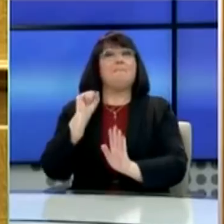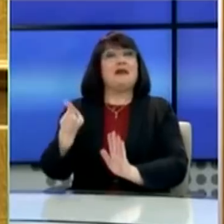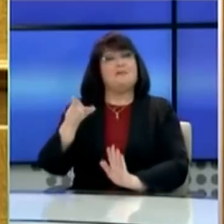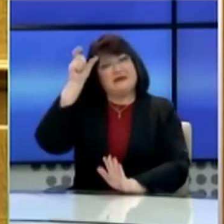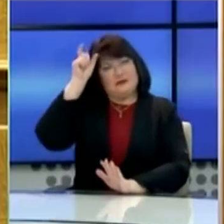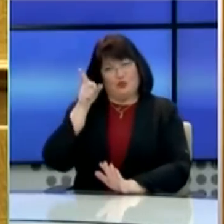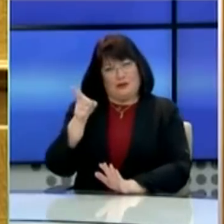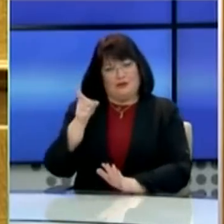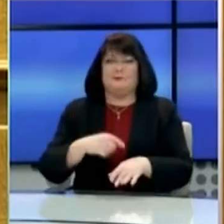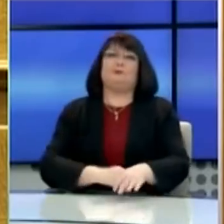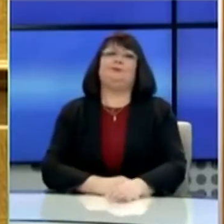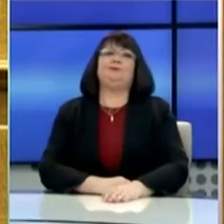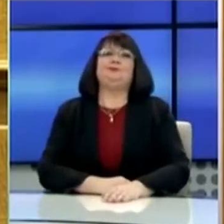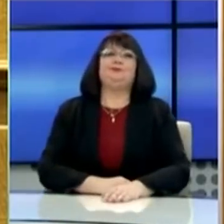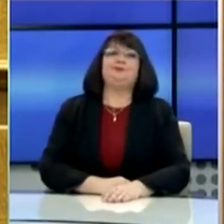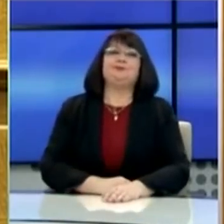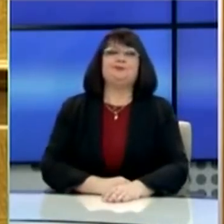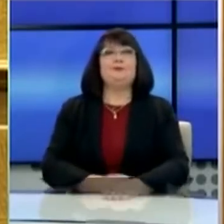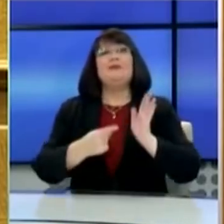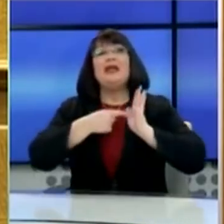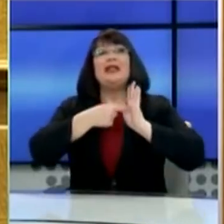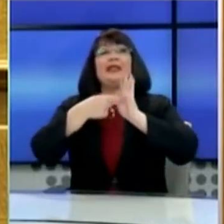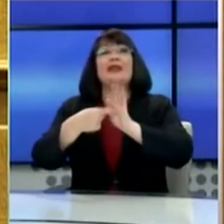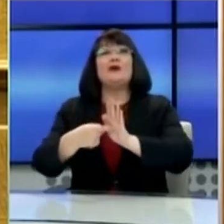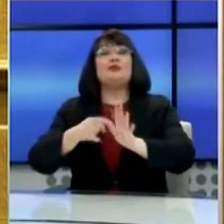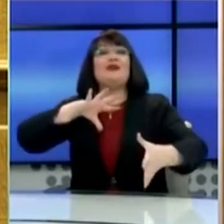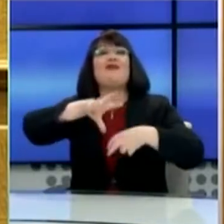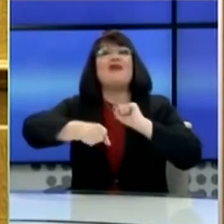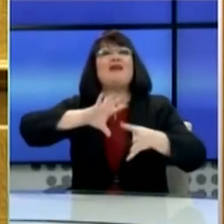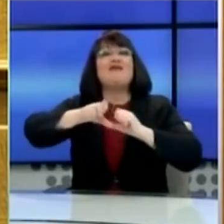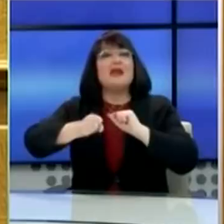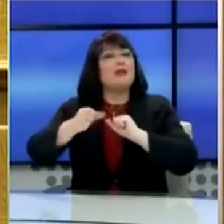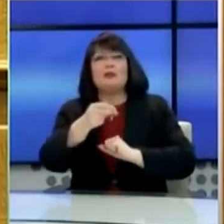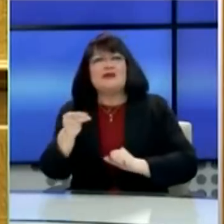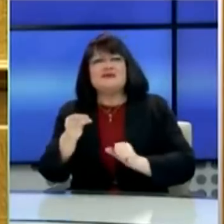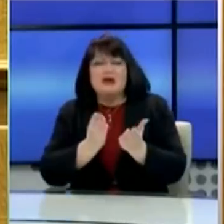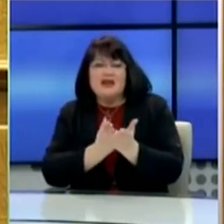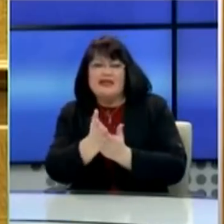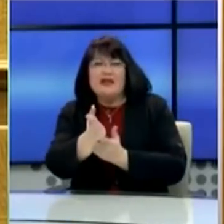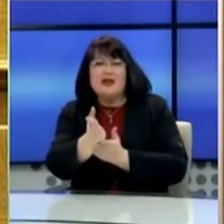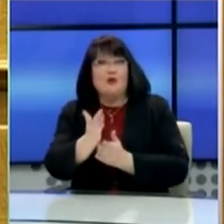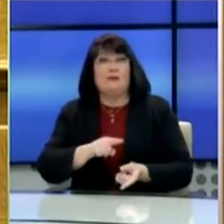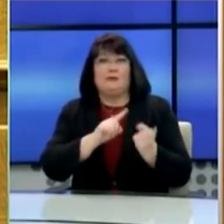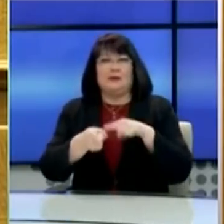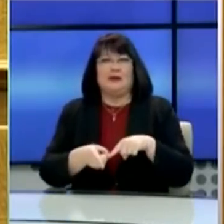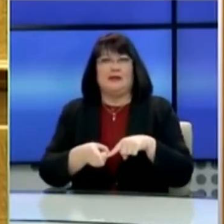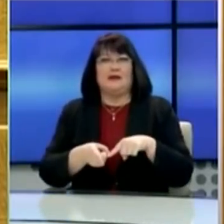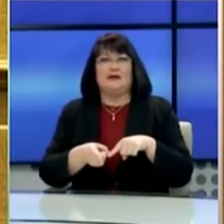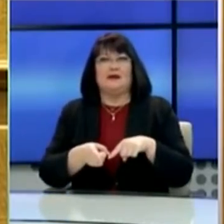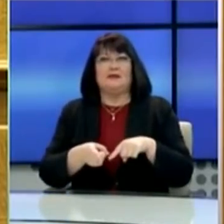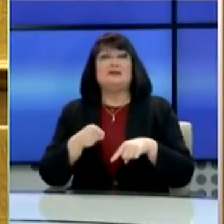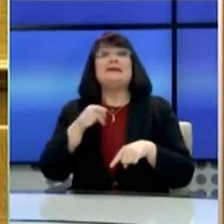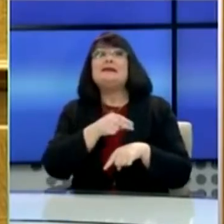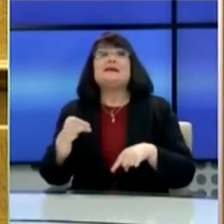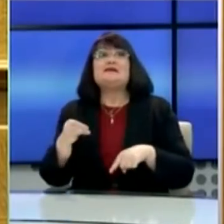Ανατολάς. Δείχνει πως η βία δεν παράγει δίκαιο, αλλά ότι αντίθετα είναι το